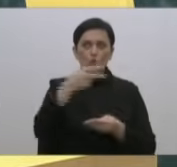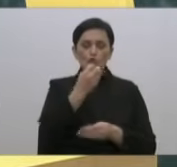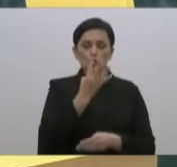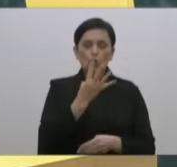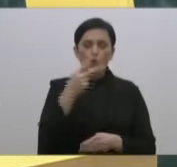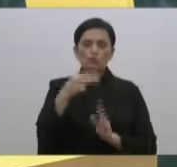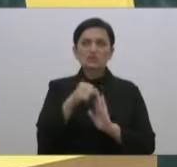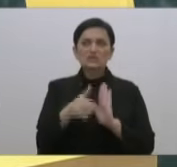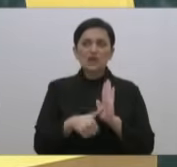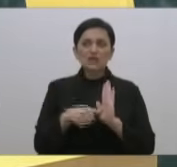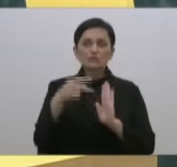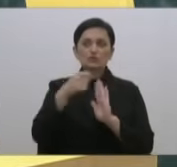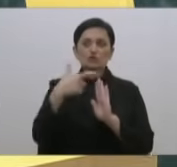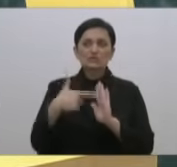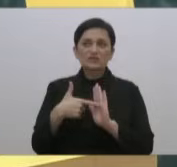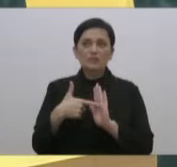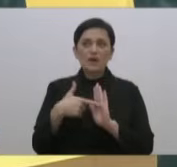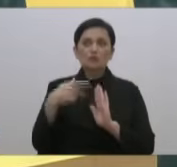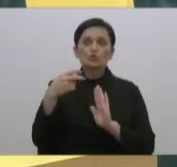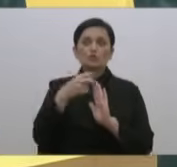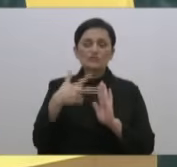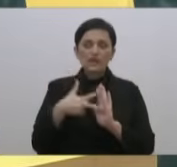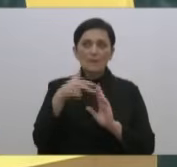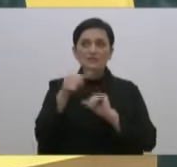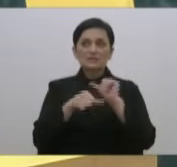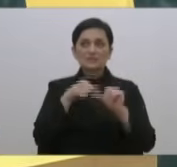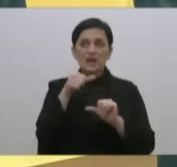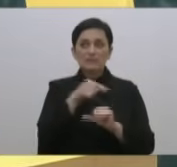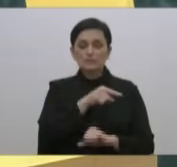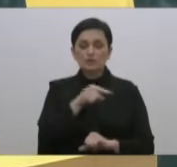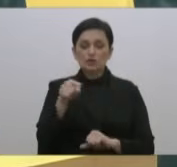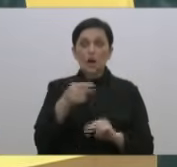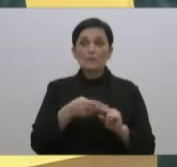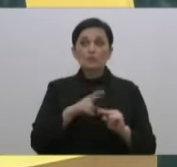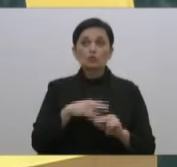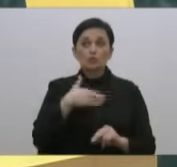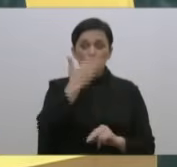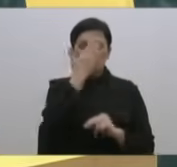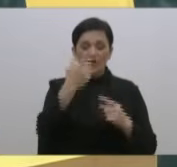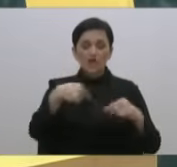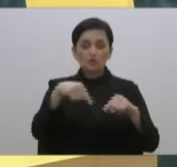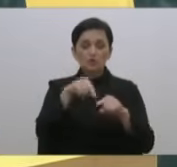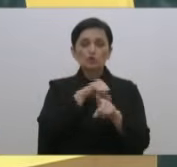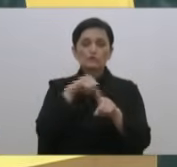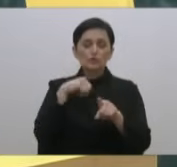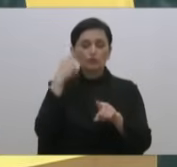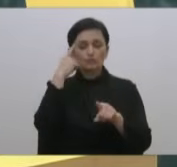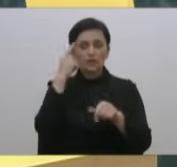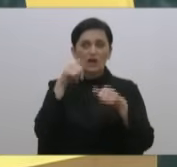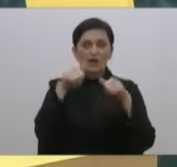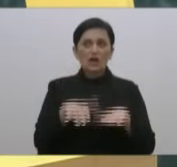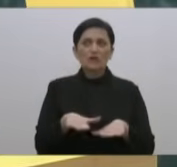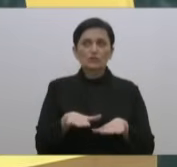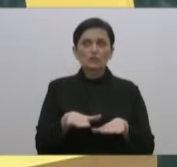2014, 2016, 2017, 2018 წლებში. ამიტომ ჩვენმა საზოგადოებამ განსაჯოს